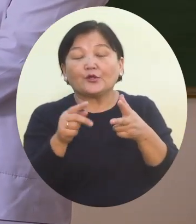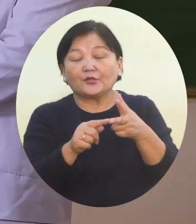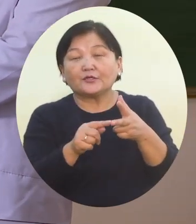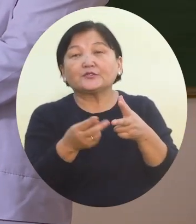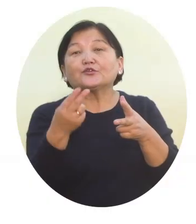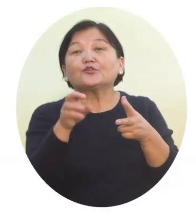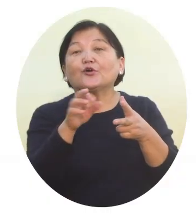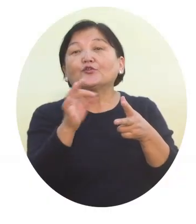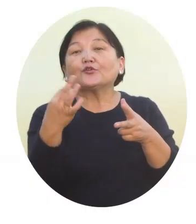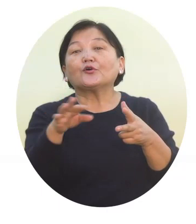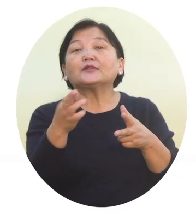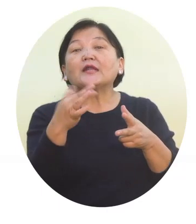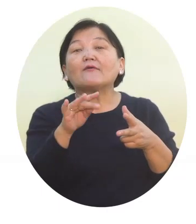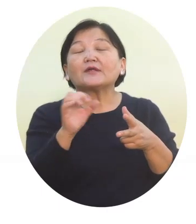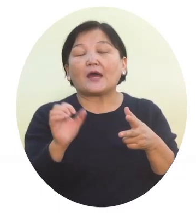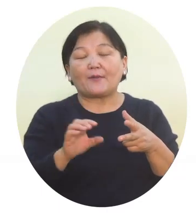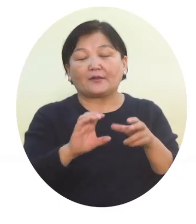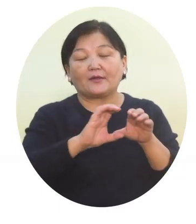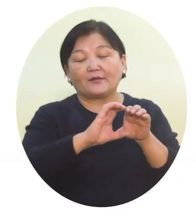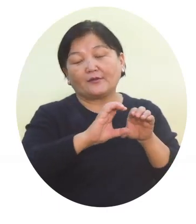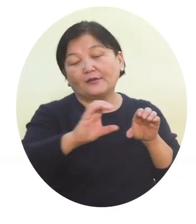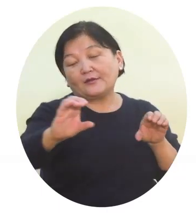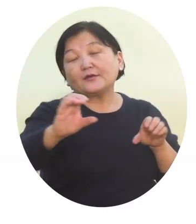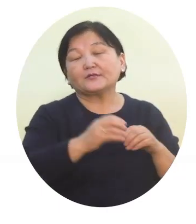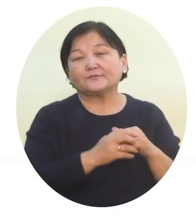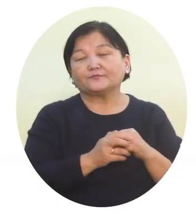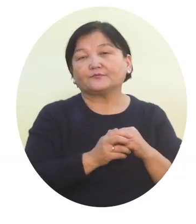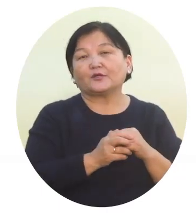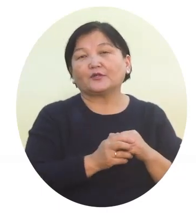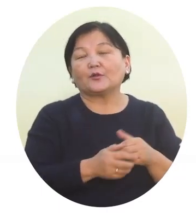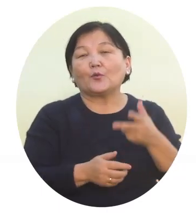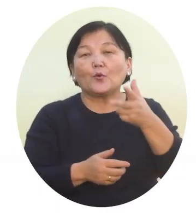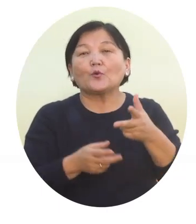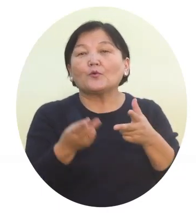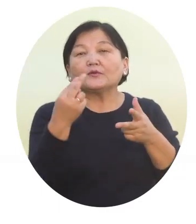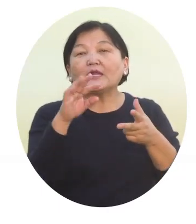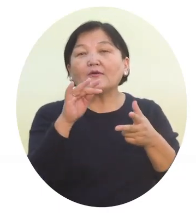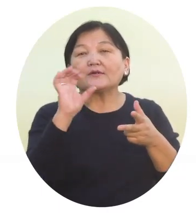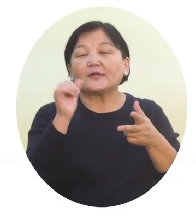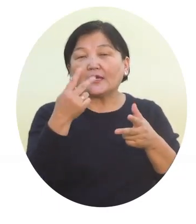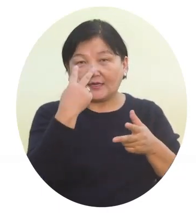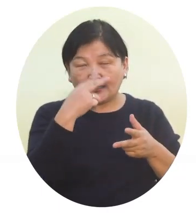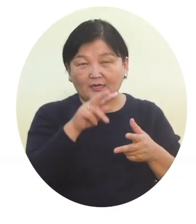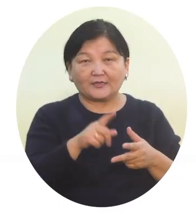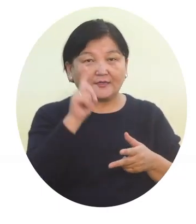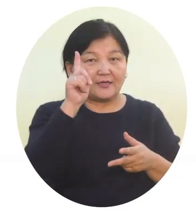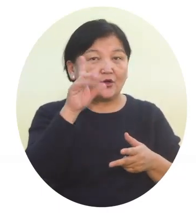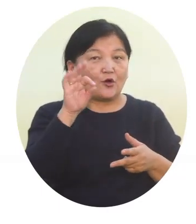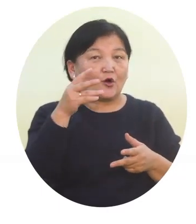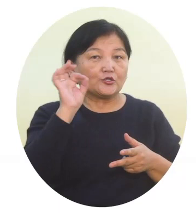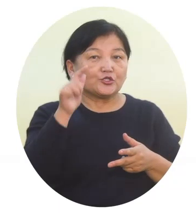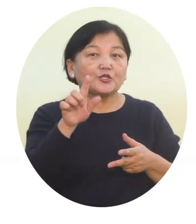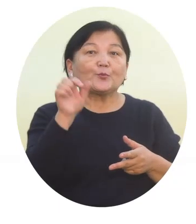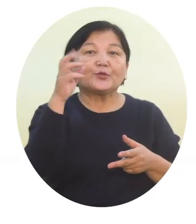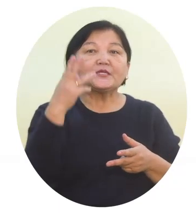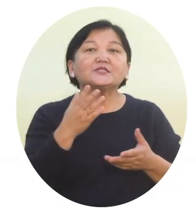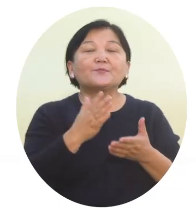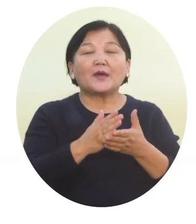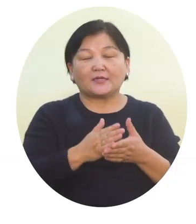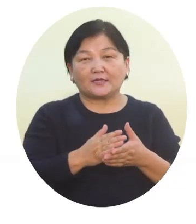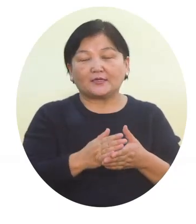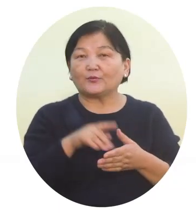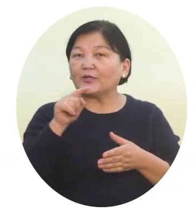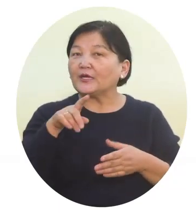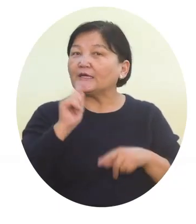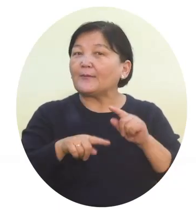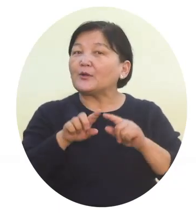За хураагуур судас маань 3 давхраатай байхаас гадна бас нэг онцлог бүтцтэй байгаа. Тэгэхээр энэ онцлог бүтц бол ямар бүтц